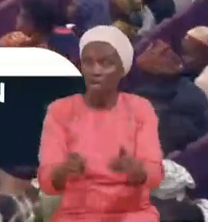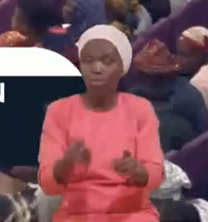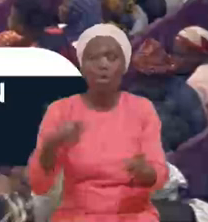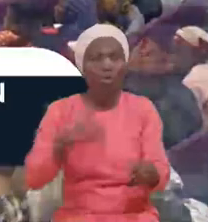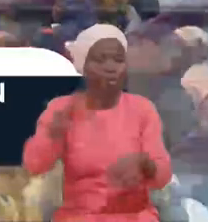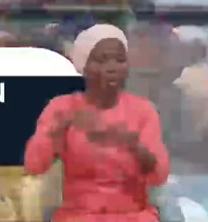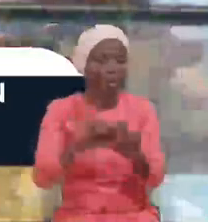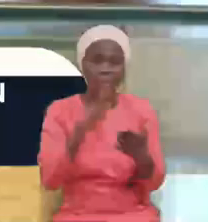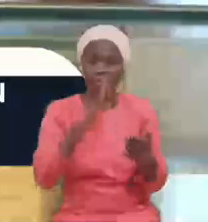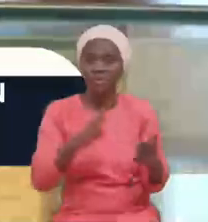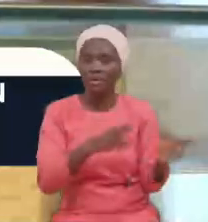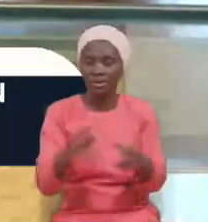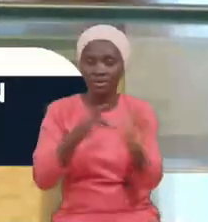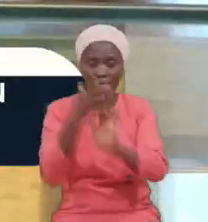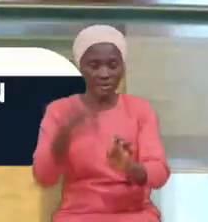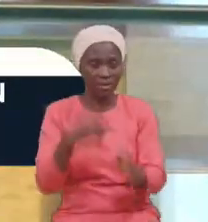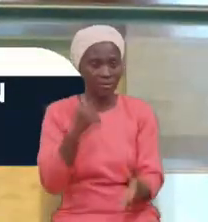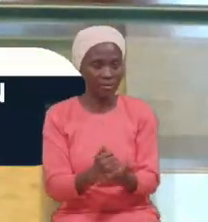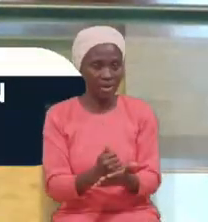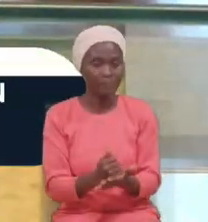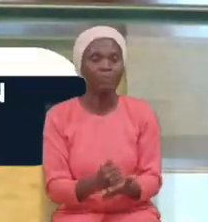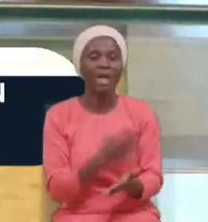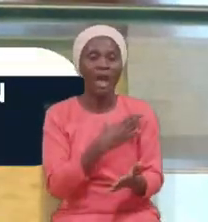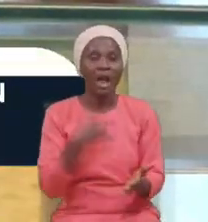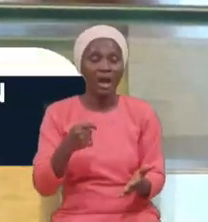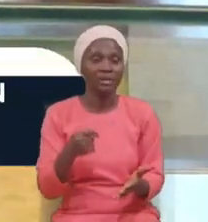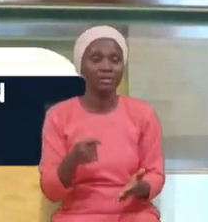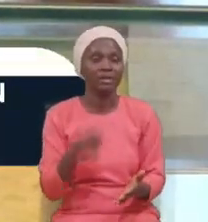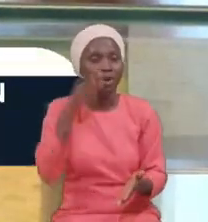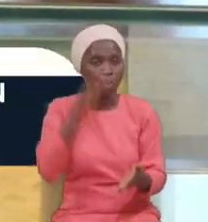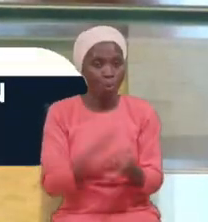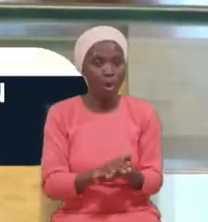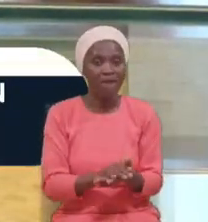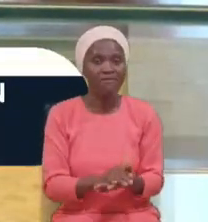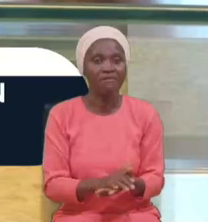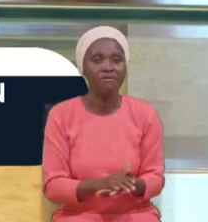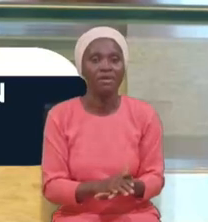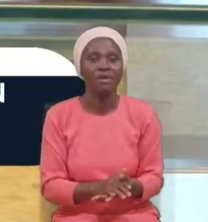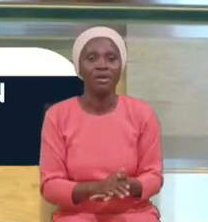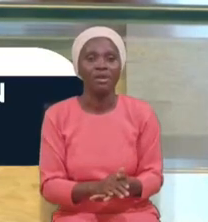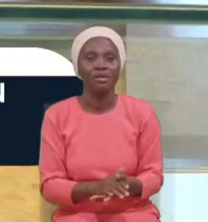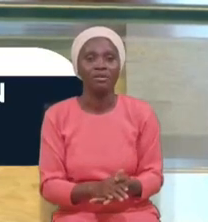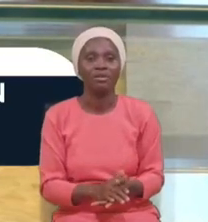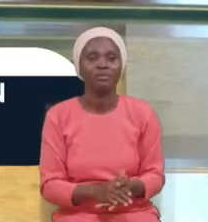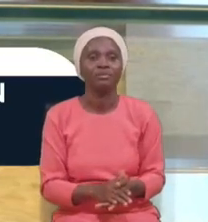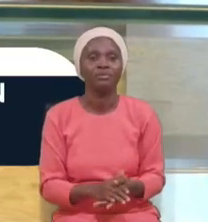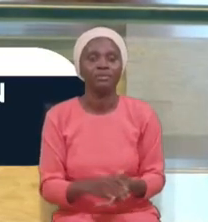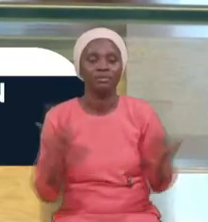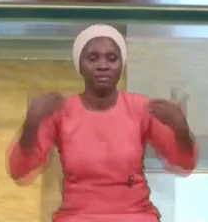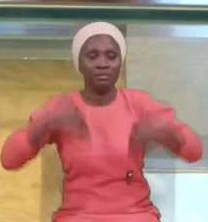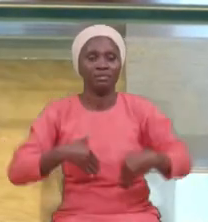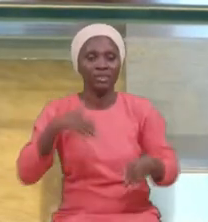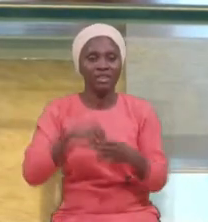d'avoir lieu. Nous serons préparés au nom de Jésus. Et il lui a été donné de se revêtir d'un fin